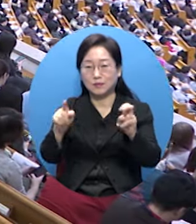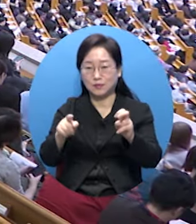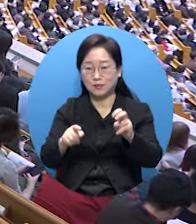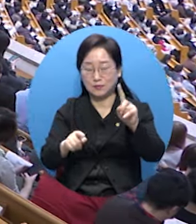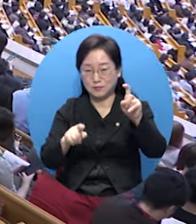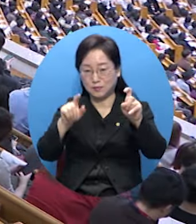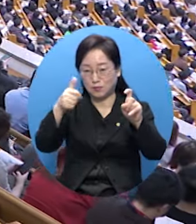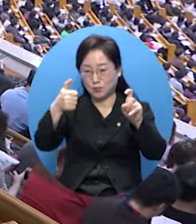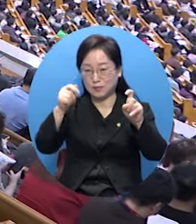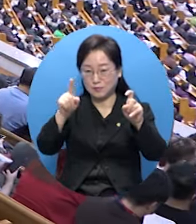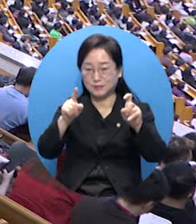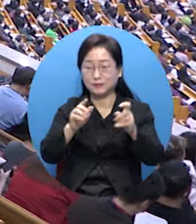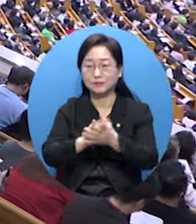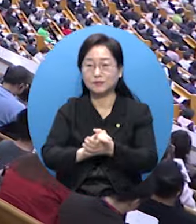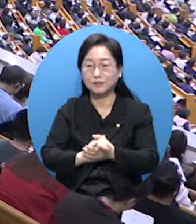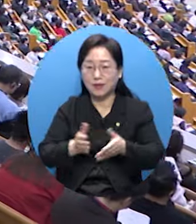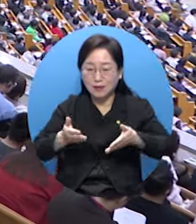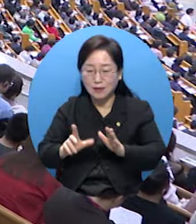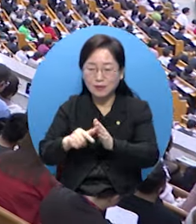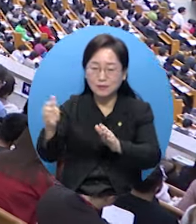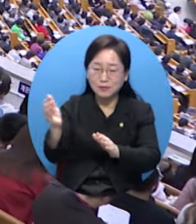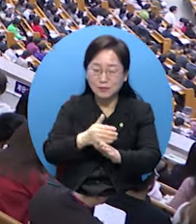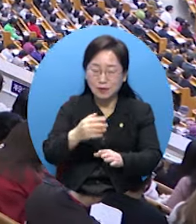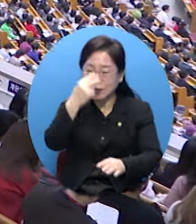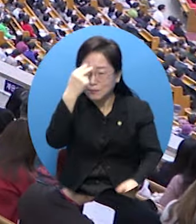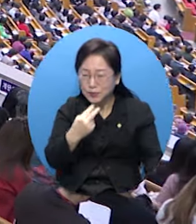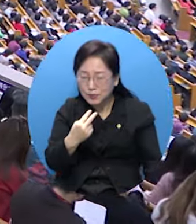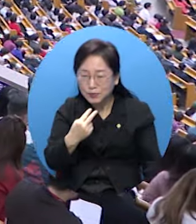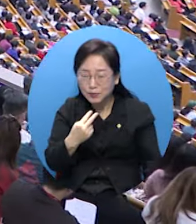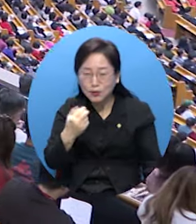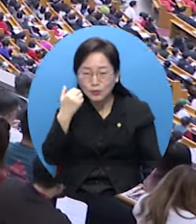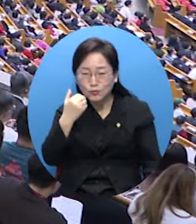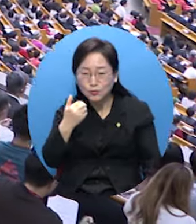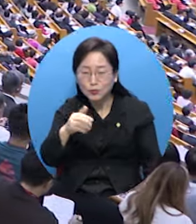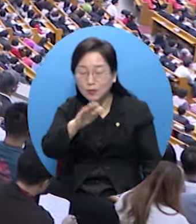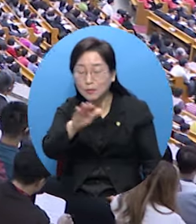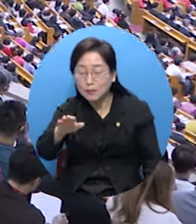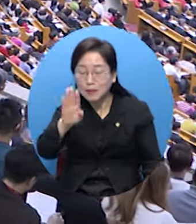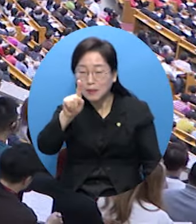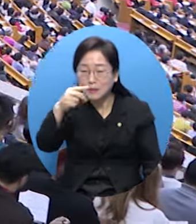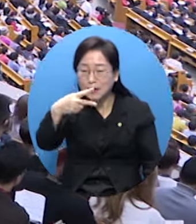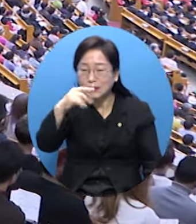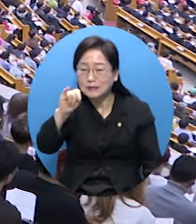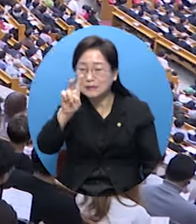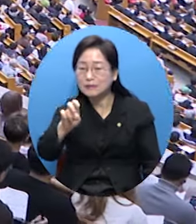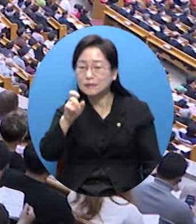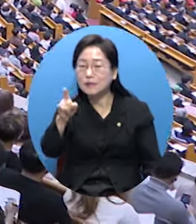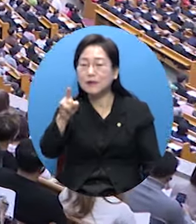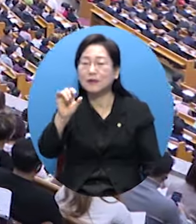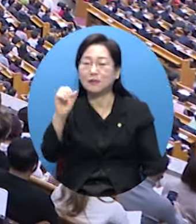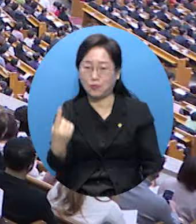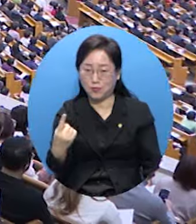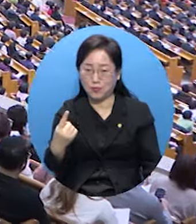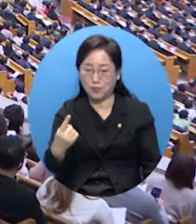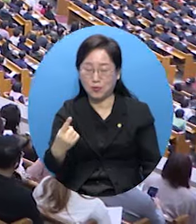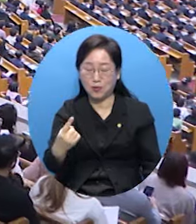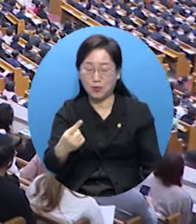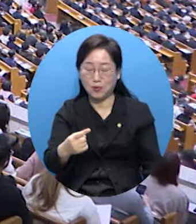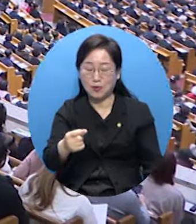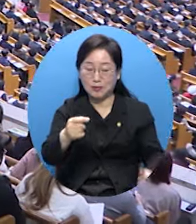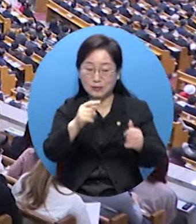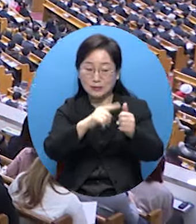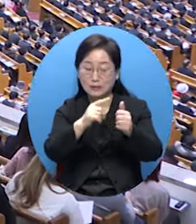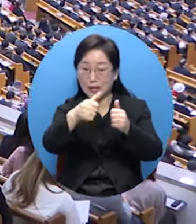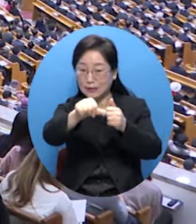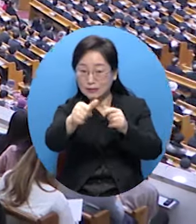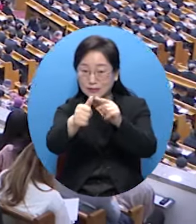52절에 날 때부터 앞을 보지 못하던 소경 바디메오가 있습니다. 바디메오. 디메오의 아들